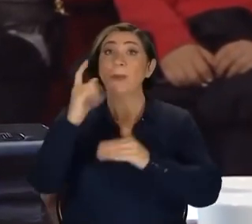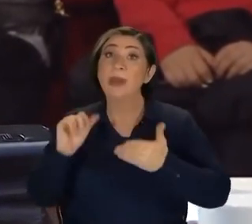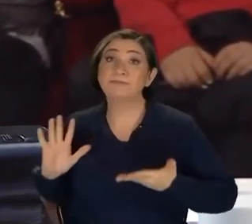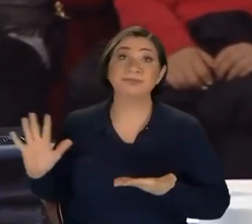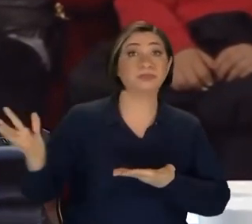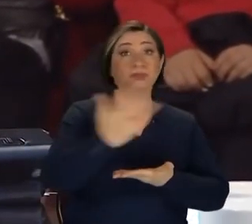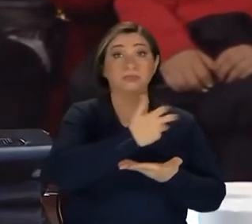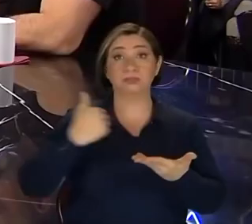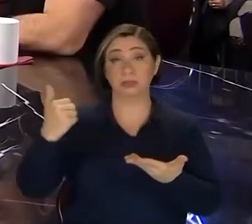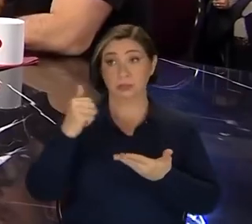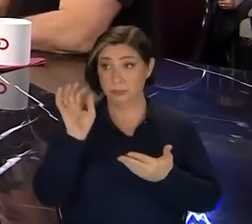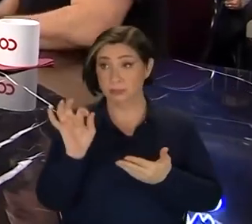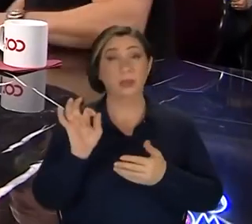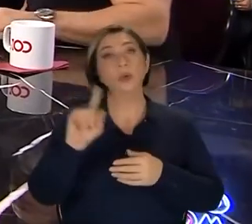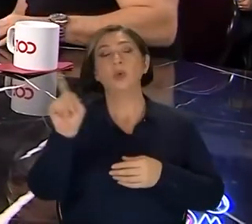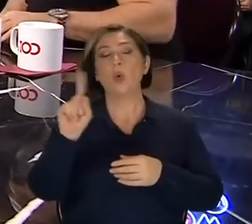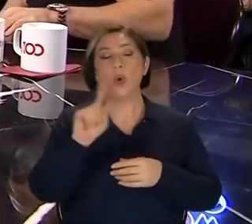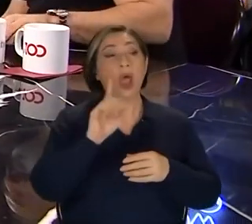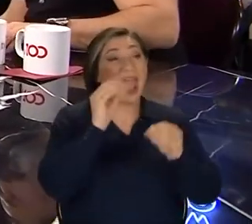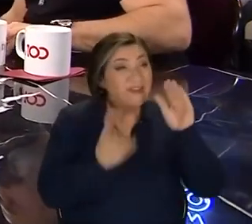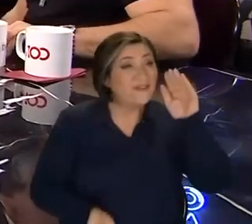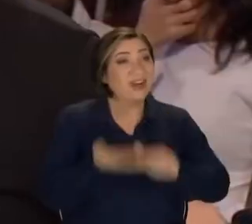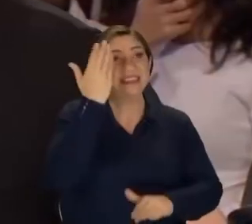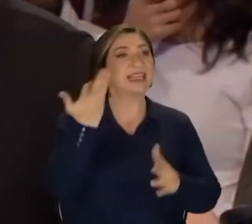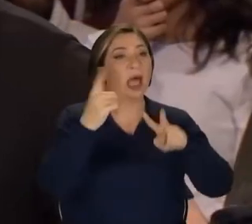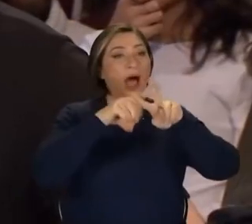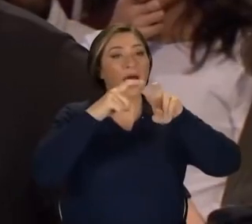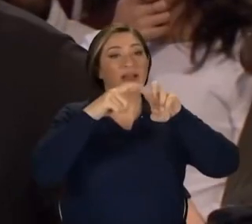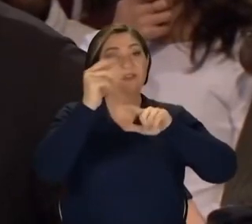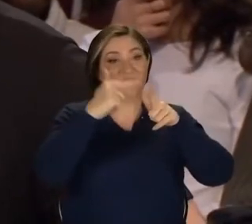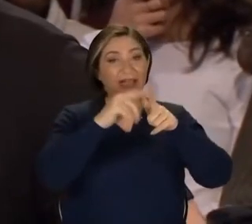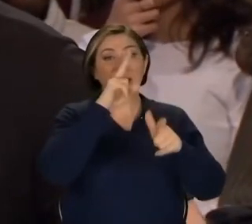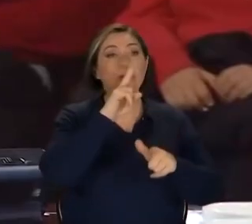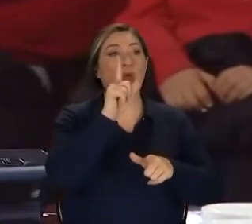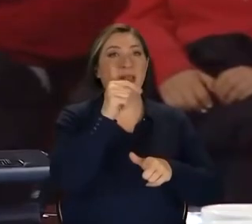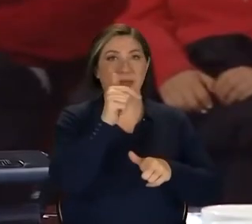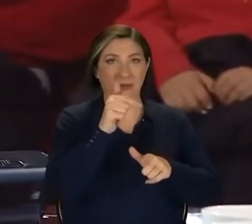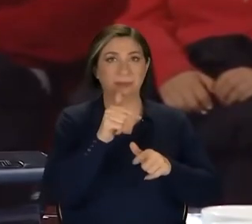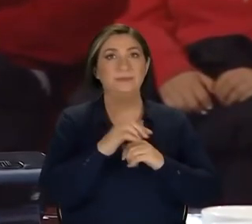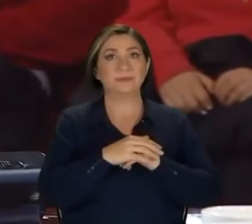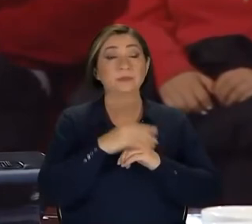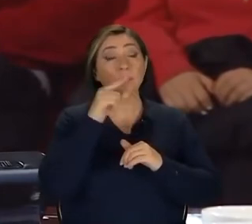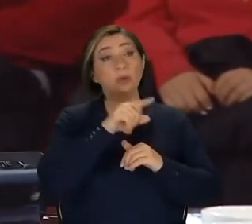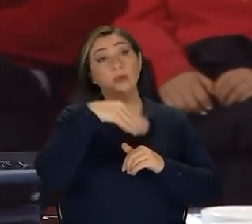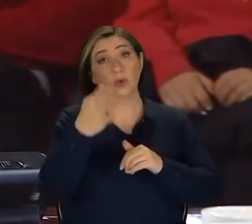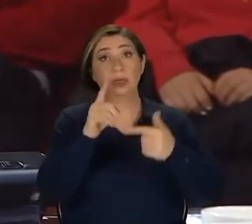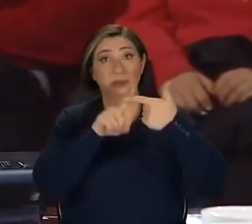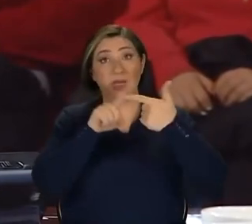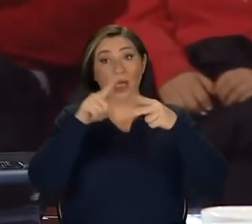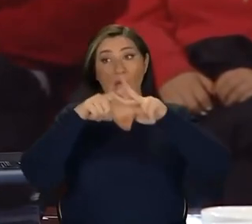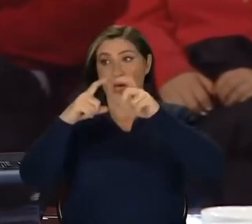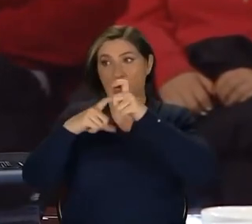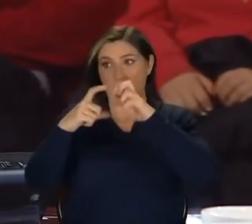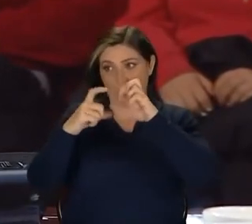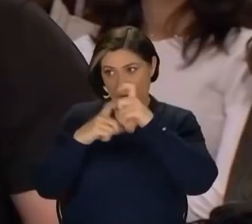hasılatlardan biri hayatındaki. Yok, içlerinde en fazla iş yapan Arif ve 216, Arif, 5 Arif milyon 216, falan. Evet. Ama ondan sonra da bu Arok var